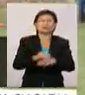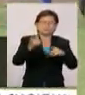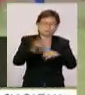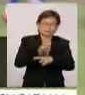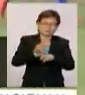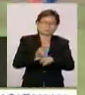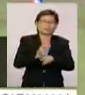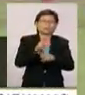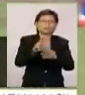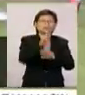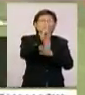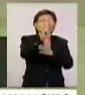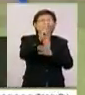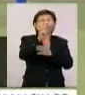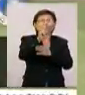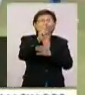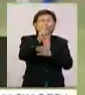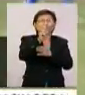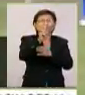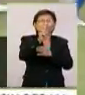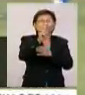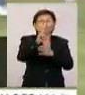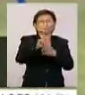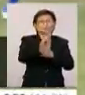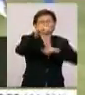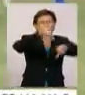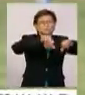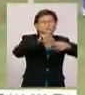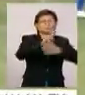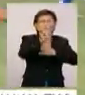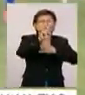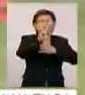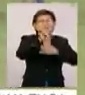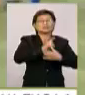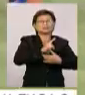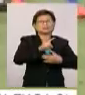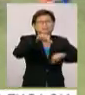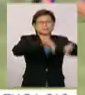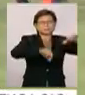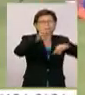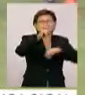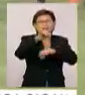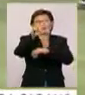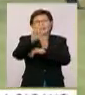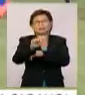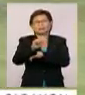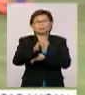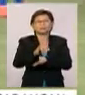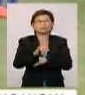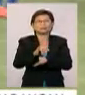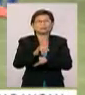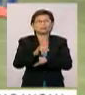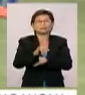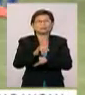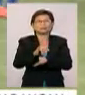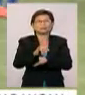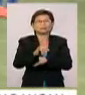Universiti Sains Islam Malaysia USIM Nilai Negeri 9 dan Padang Rumput Tiruan di Institut Semarak Felda Bangi.